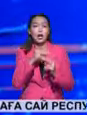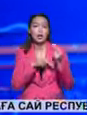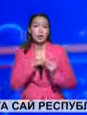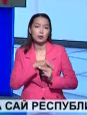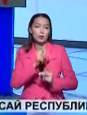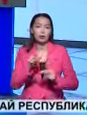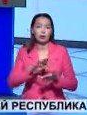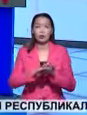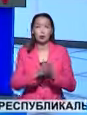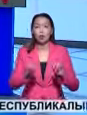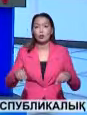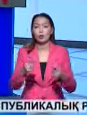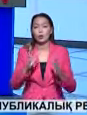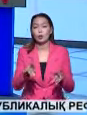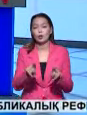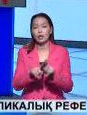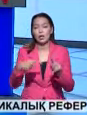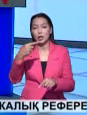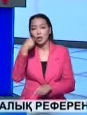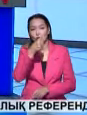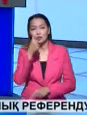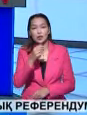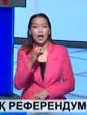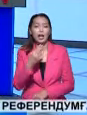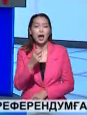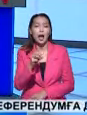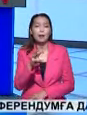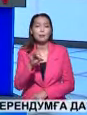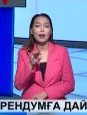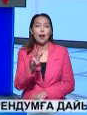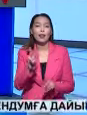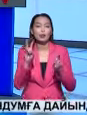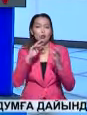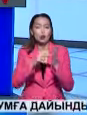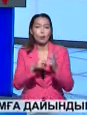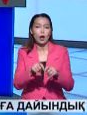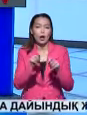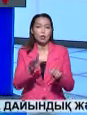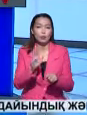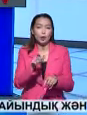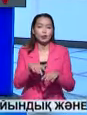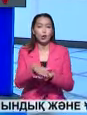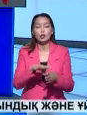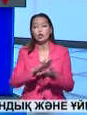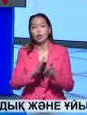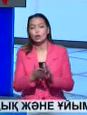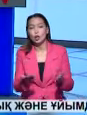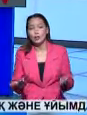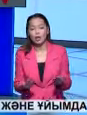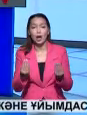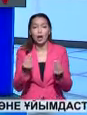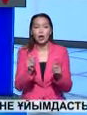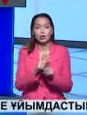мәртебесі артпақ. Сонда келер жылы әлеуметтік әмен жобасы іске қосылады. Бұл тұрғындардың тұрмыстық жағдайымен қаржылай